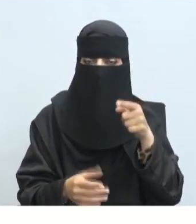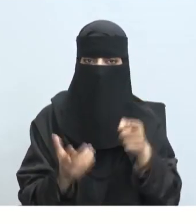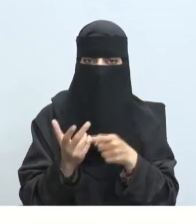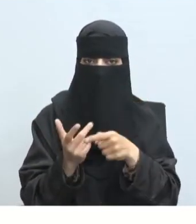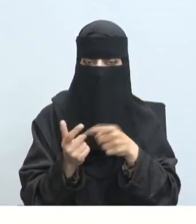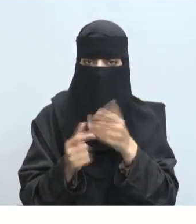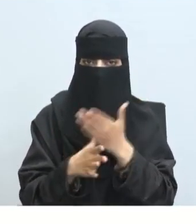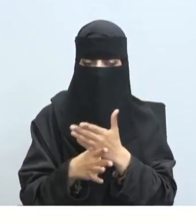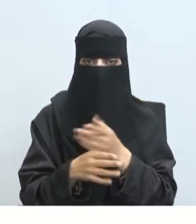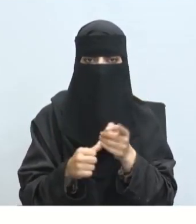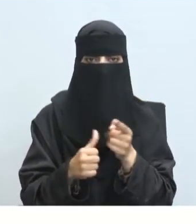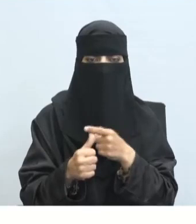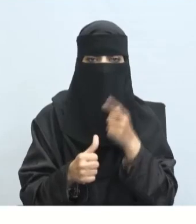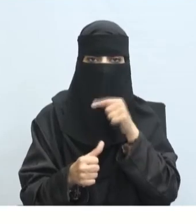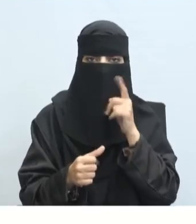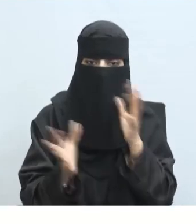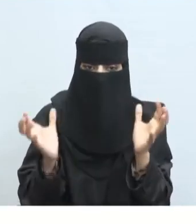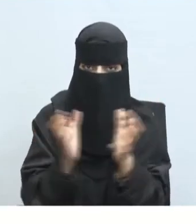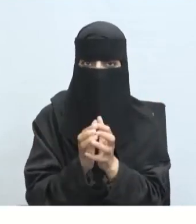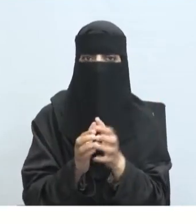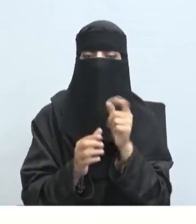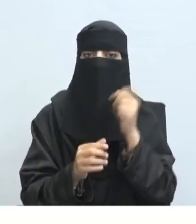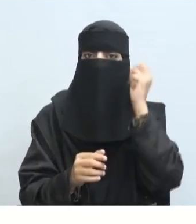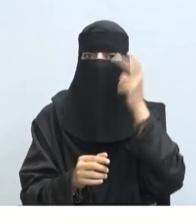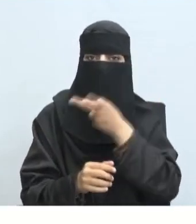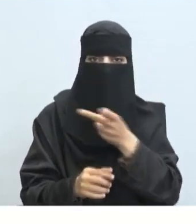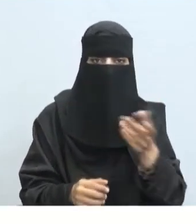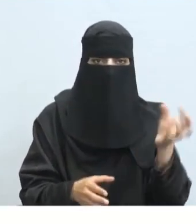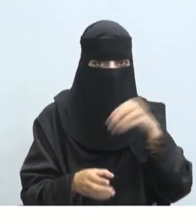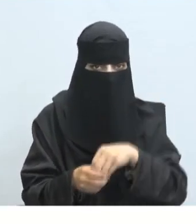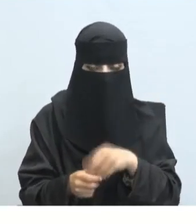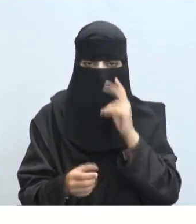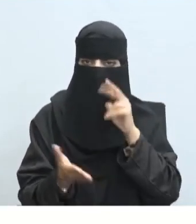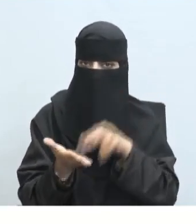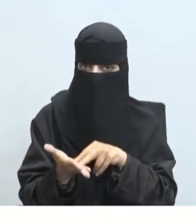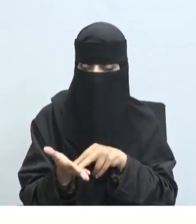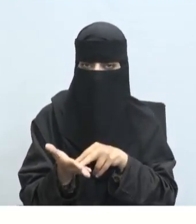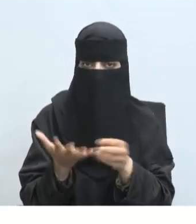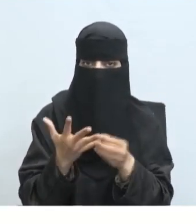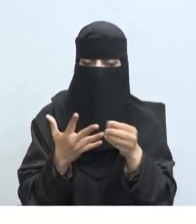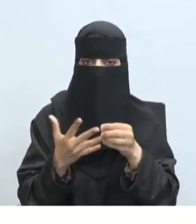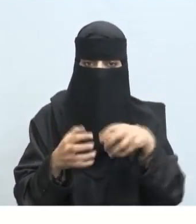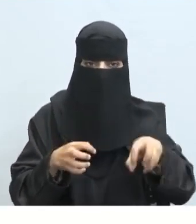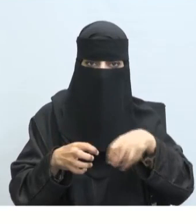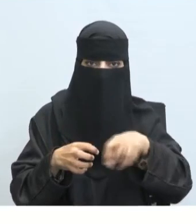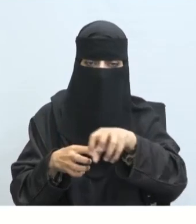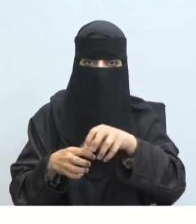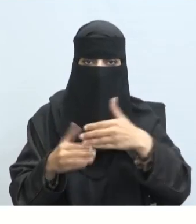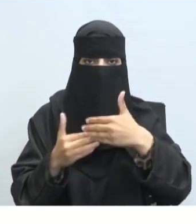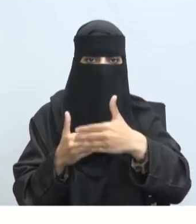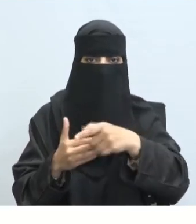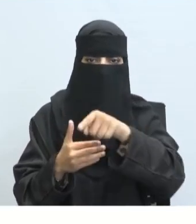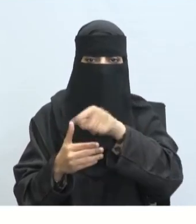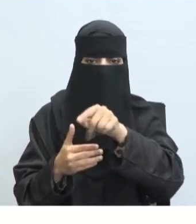الافكار في مرحله الاوليه نحن نجمع اكبر قدر ممكن من الافكار بعد ذلك تاتي مرحله الفرز وهو استبعاد